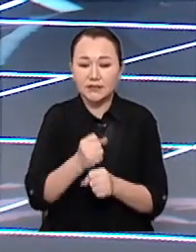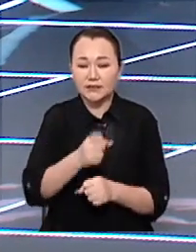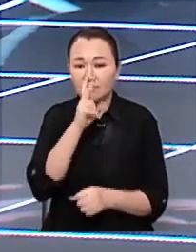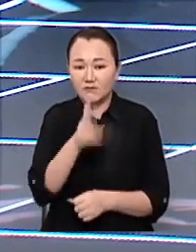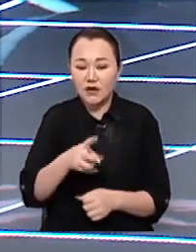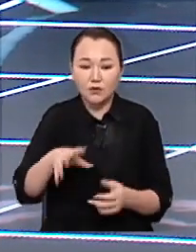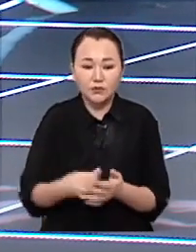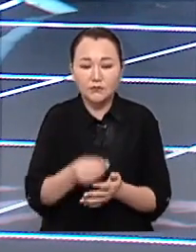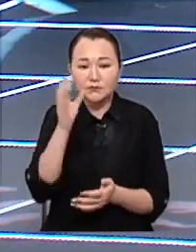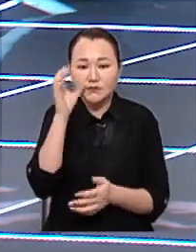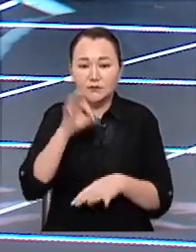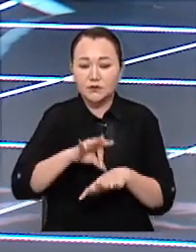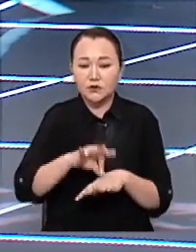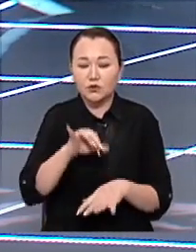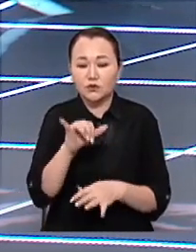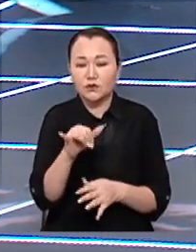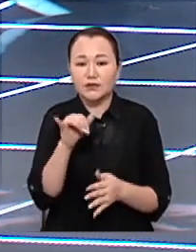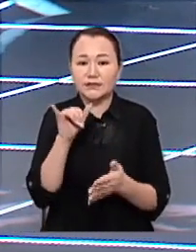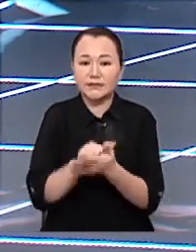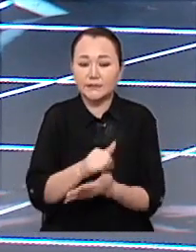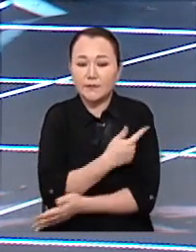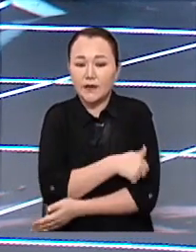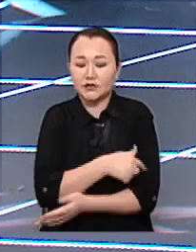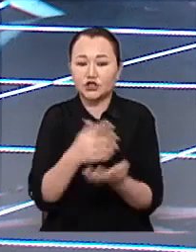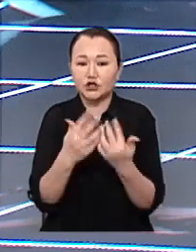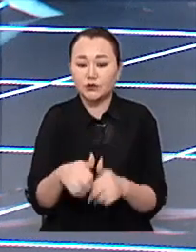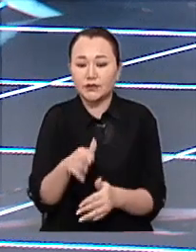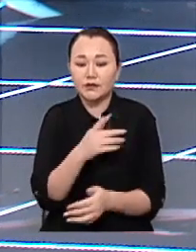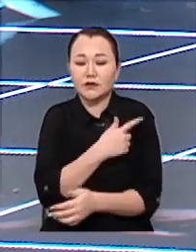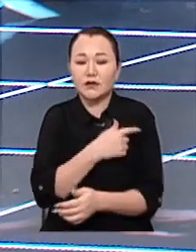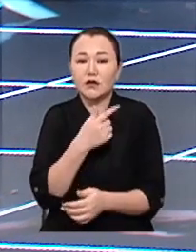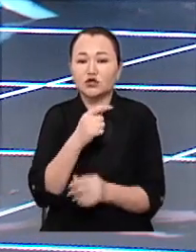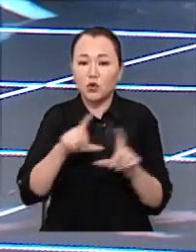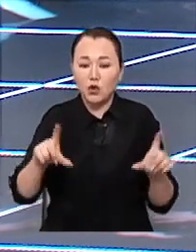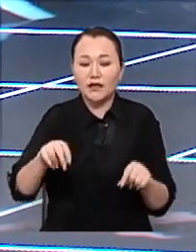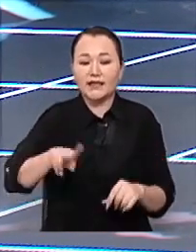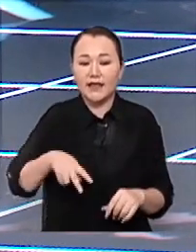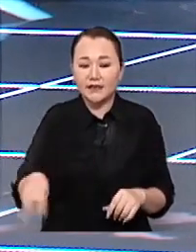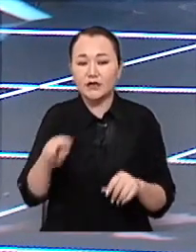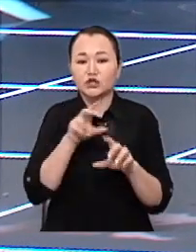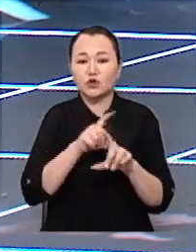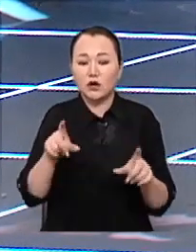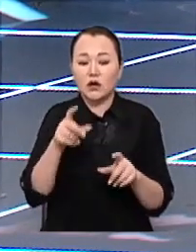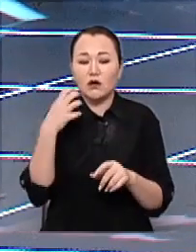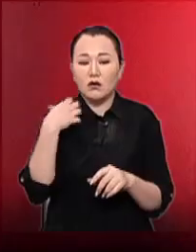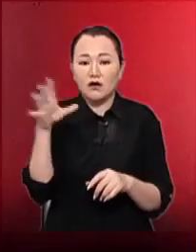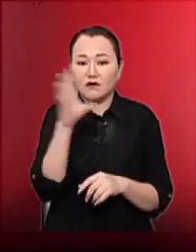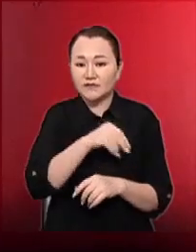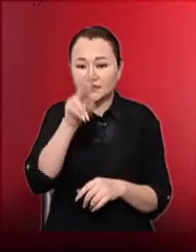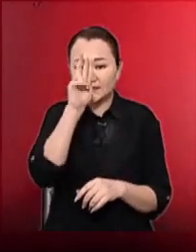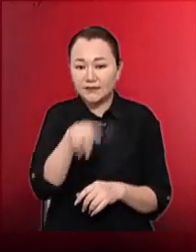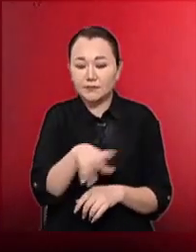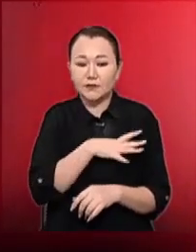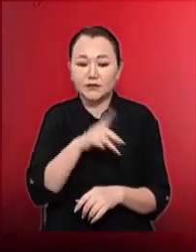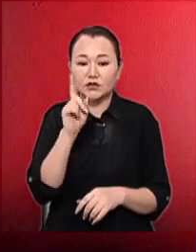бері психикалық ауытқу бойынша диспансерде есепте тұрған мектеп басшылығы да, білім басқармасы да білмеген.